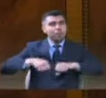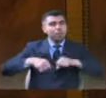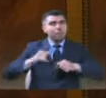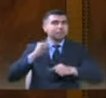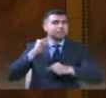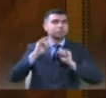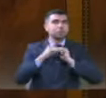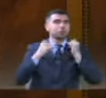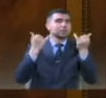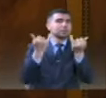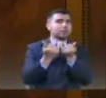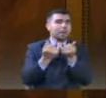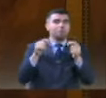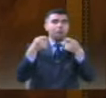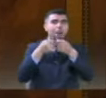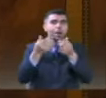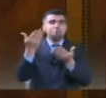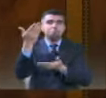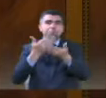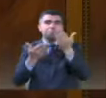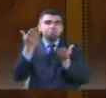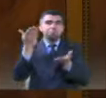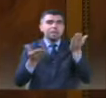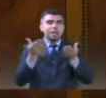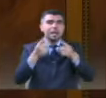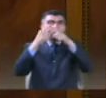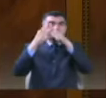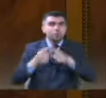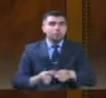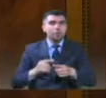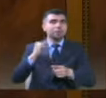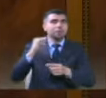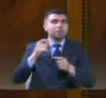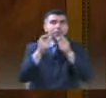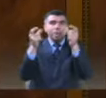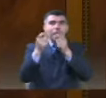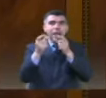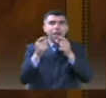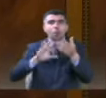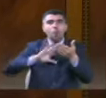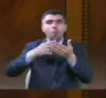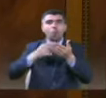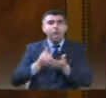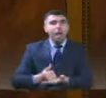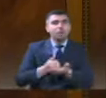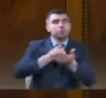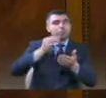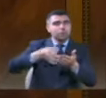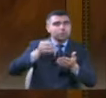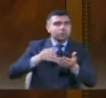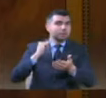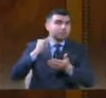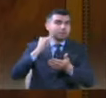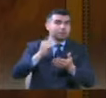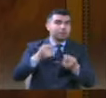والتي تراعي التوازن المالي للدولة وتنافسية المقاولات والاقتصاد الوطني، وخاصة تلك التي